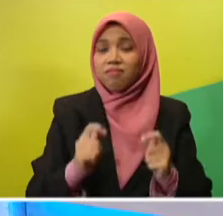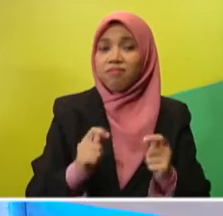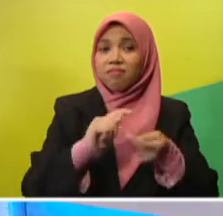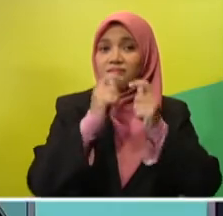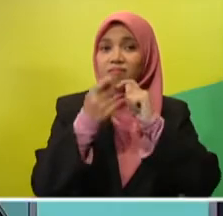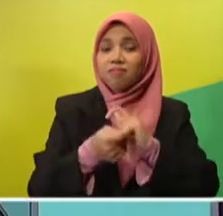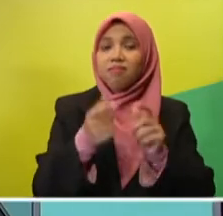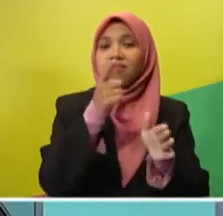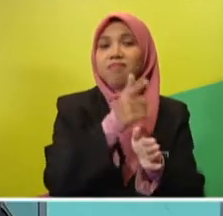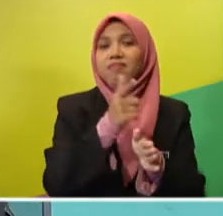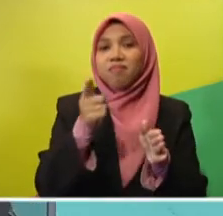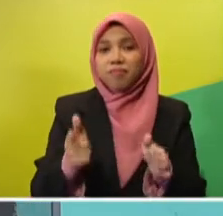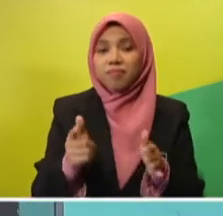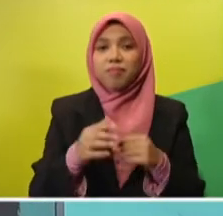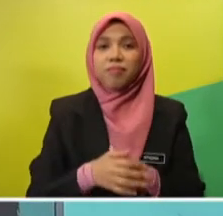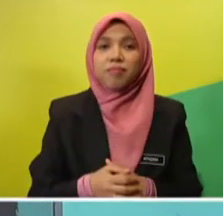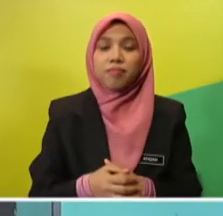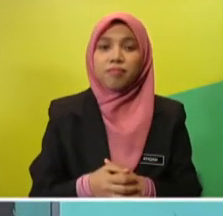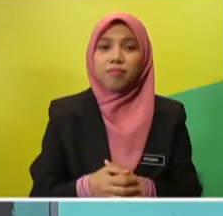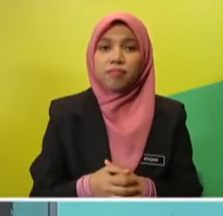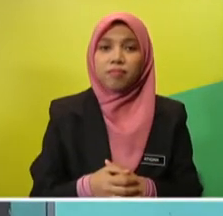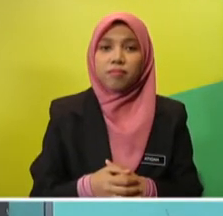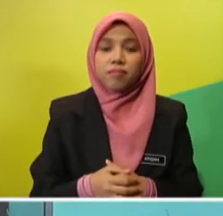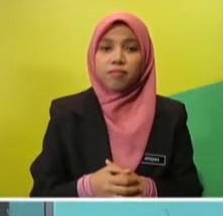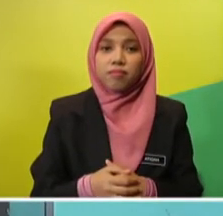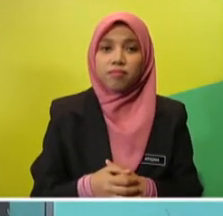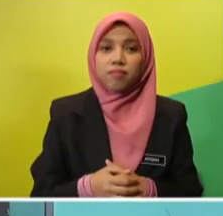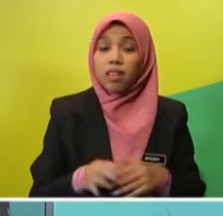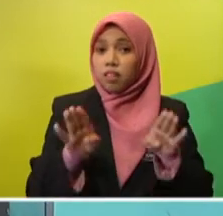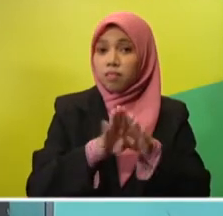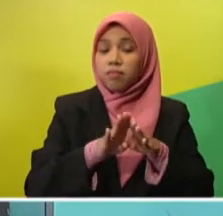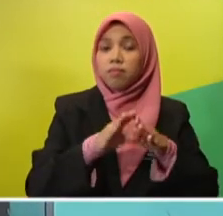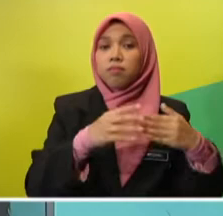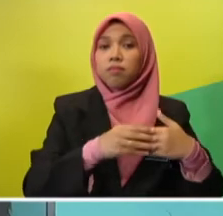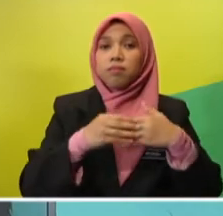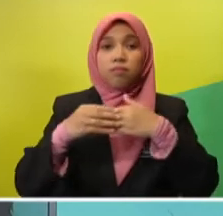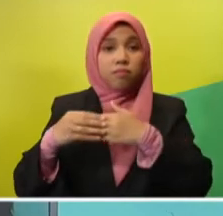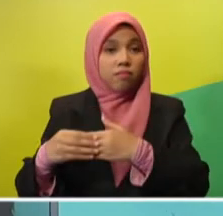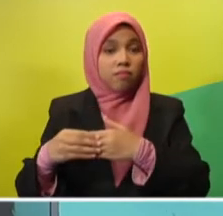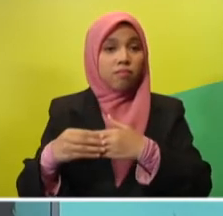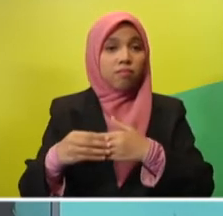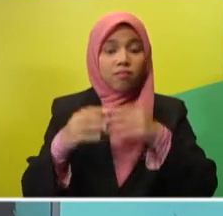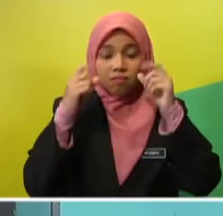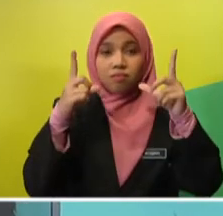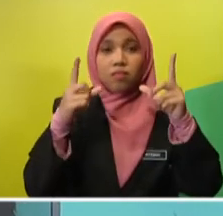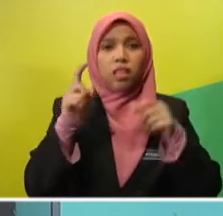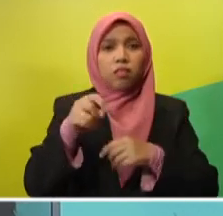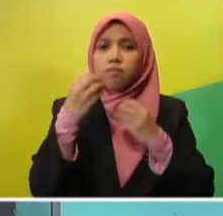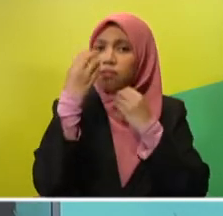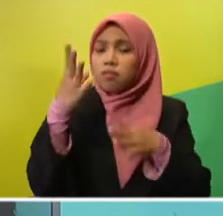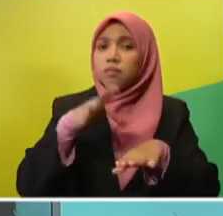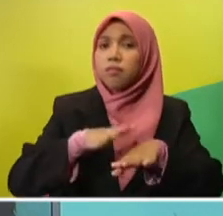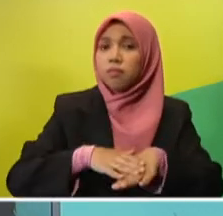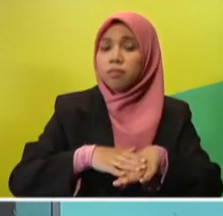Okey, bersedia. Silakan. Okey. Sebab selaku pemandu celik, kita perlu maklumkan kepada klien bahawa